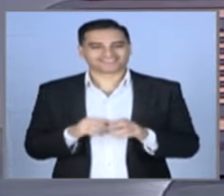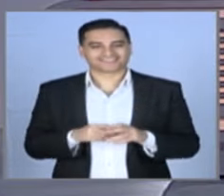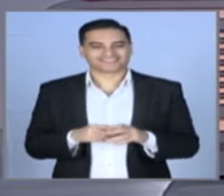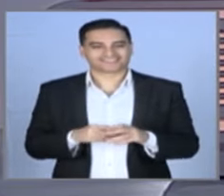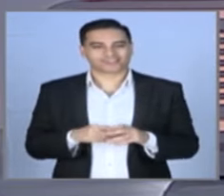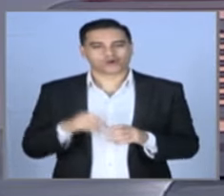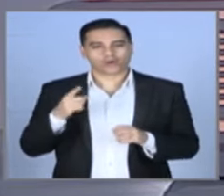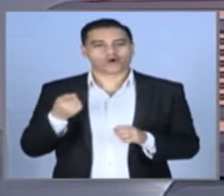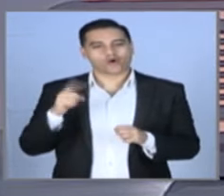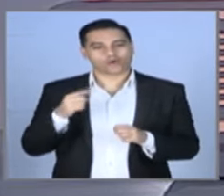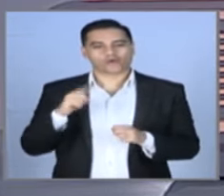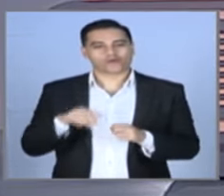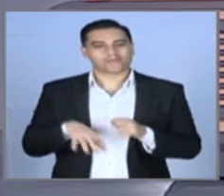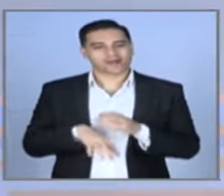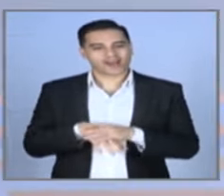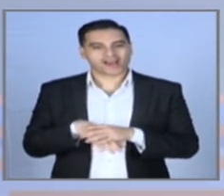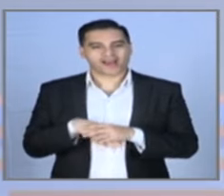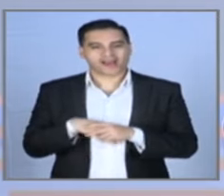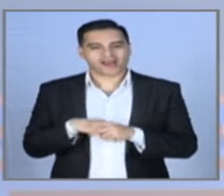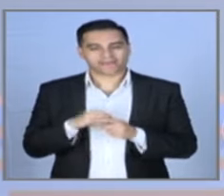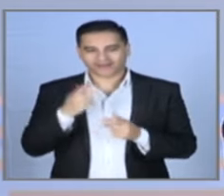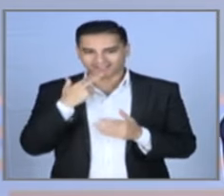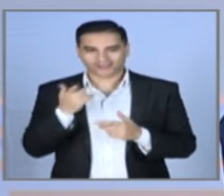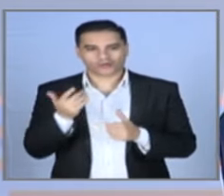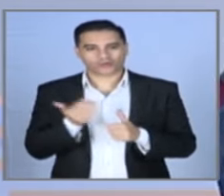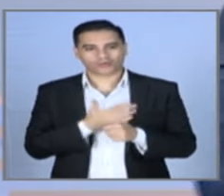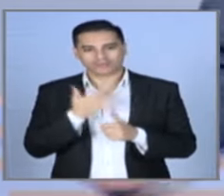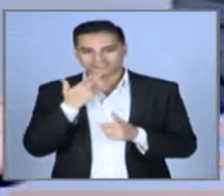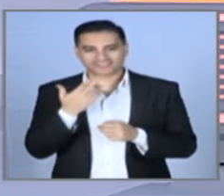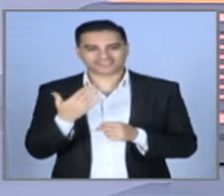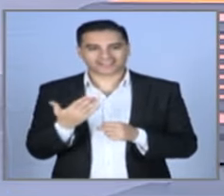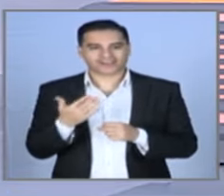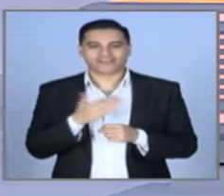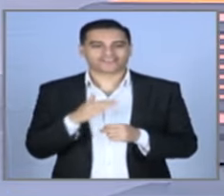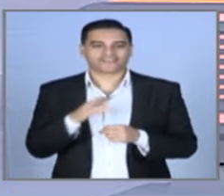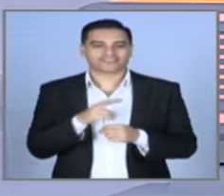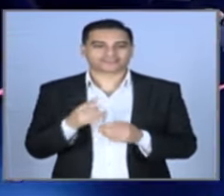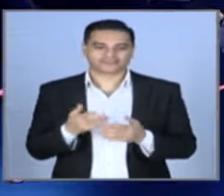كل يوم الصراحة بيقول والله. أوه. ده زوج مثالي الحقيقة. اتفضلوا.